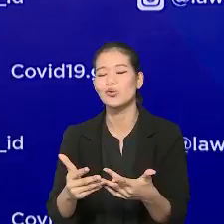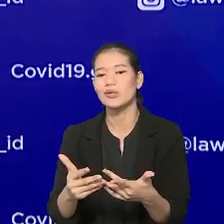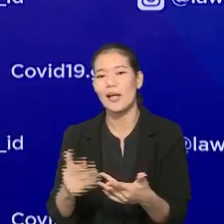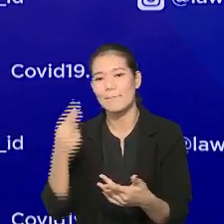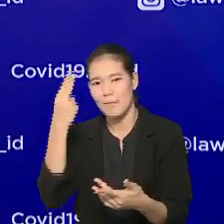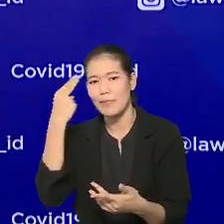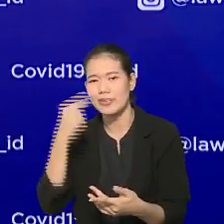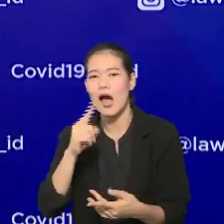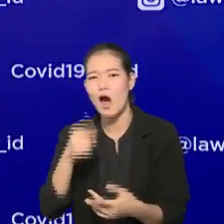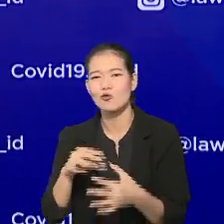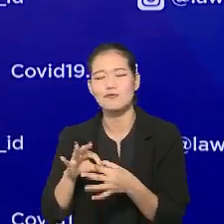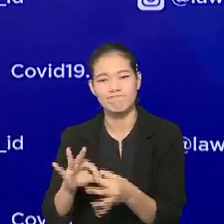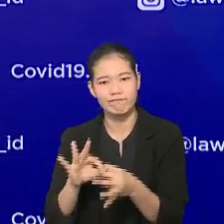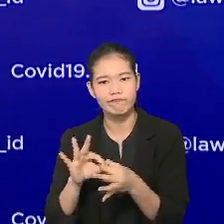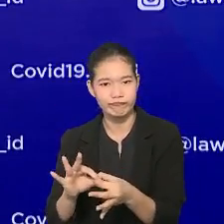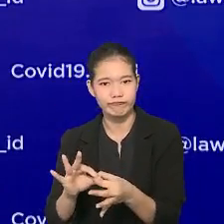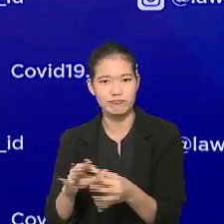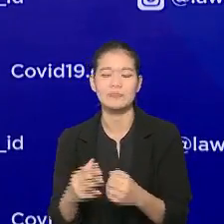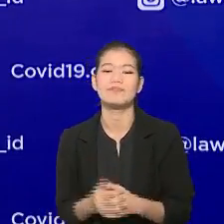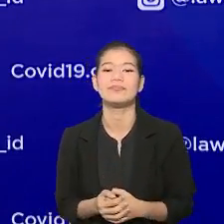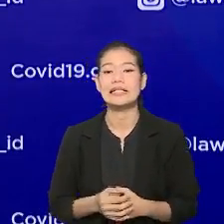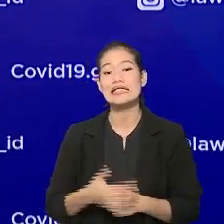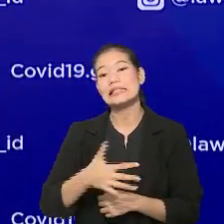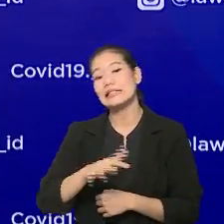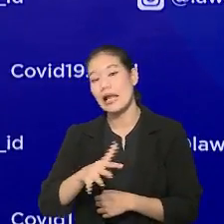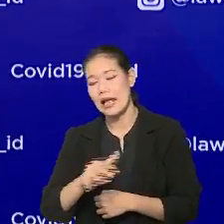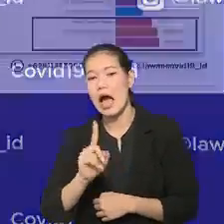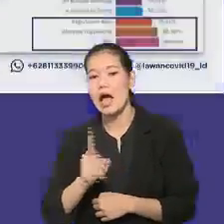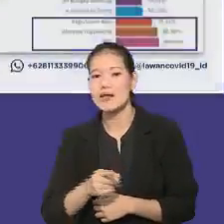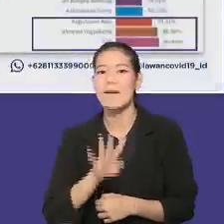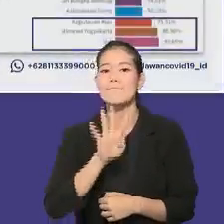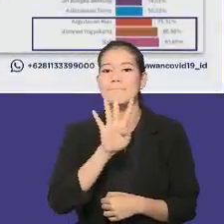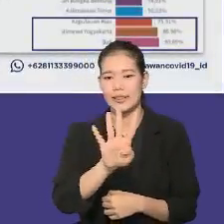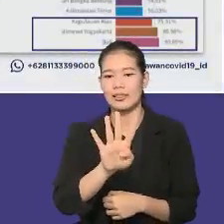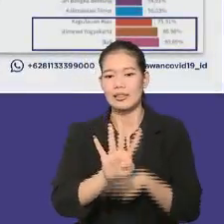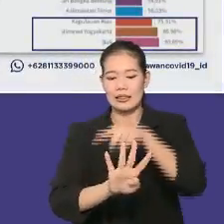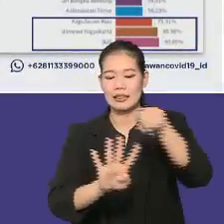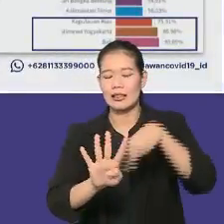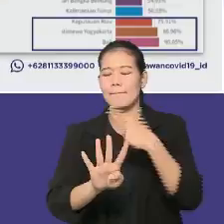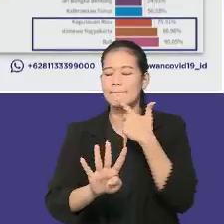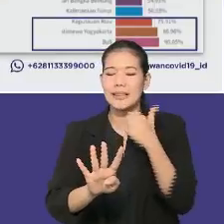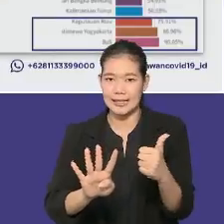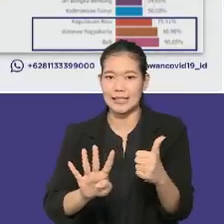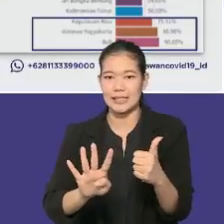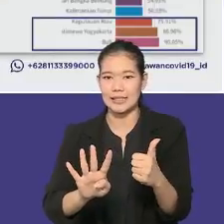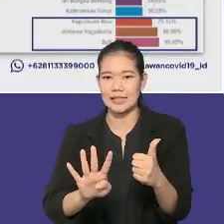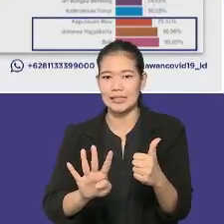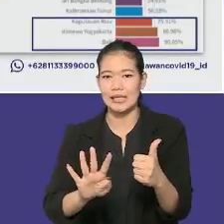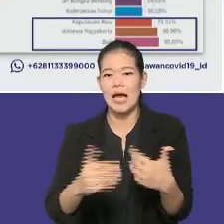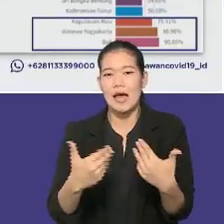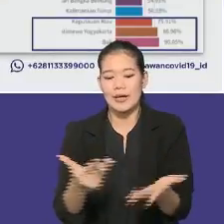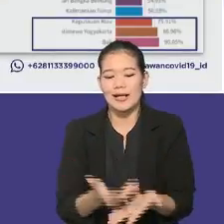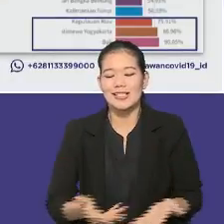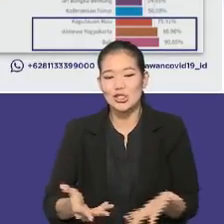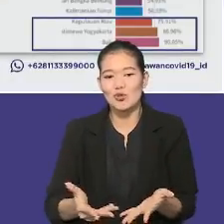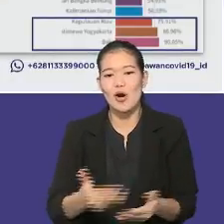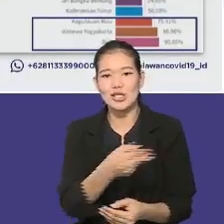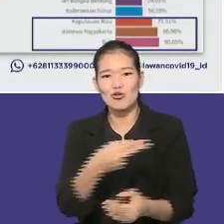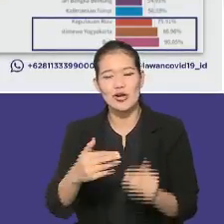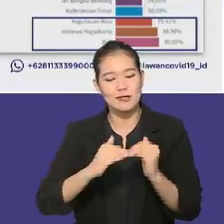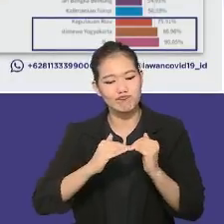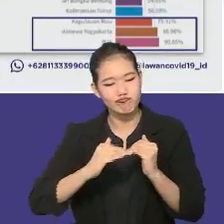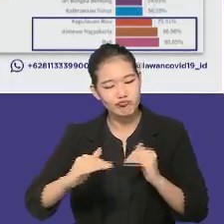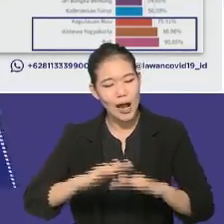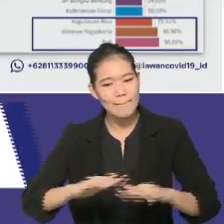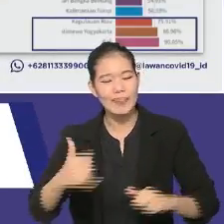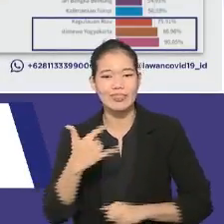maupun pemerintah. Setidaknya ada 4 hal yang perlu diperhatikan untuk mempertahankan terkendalinya